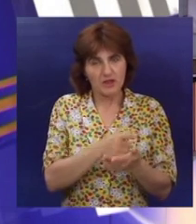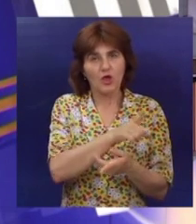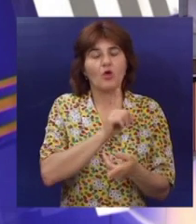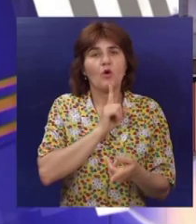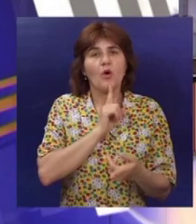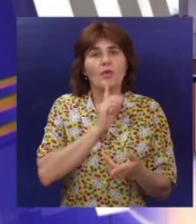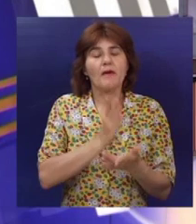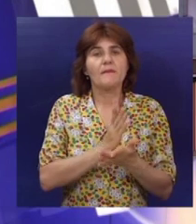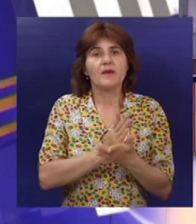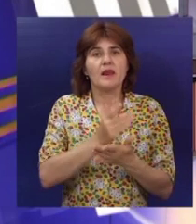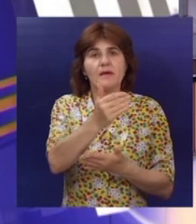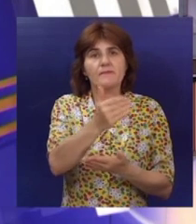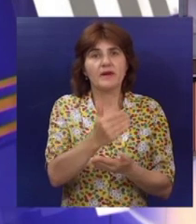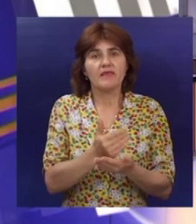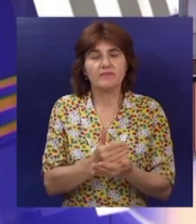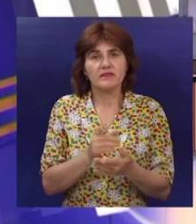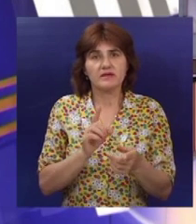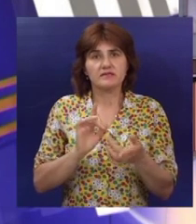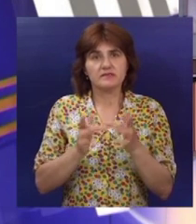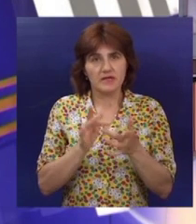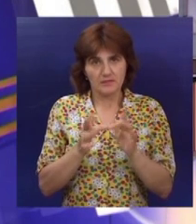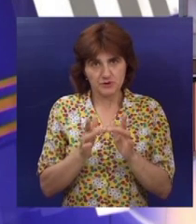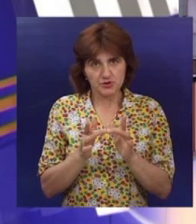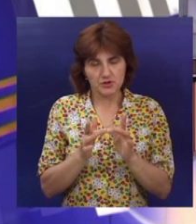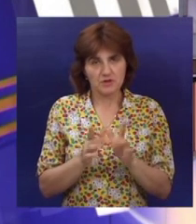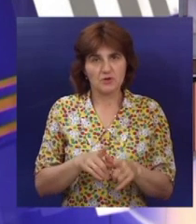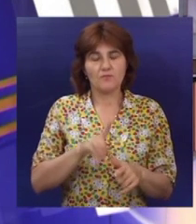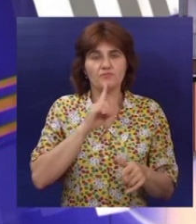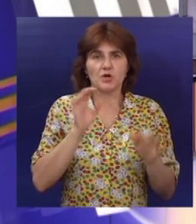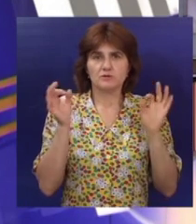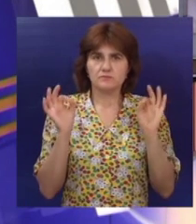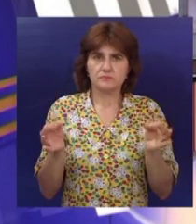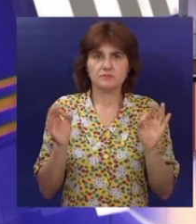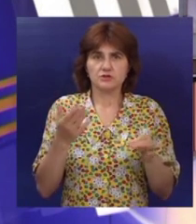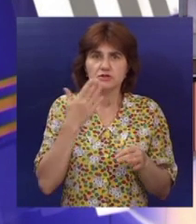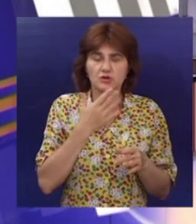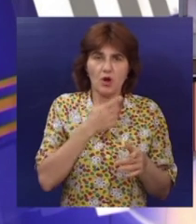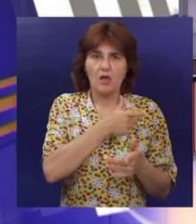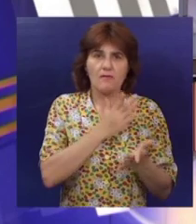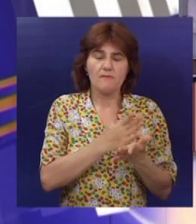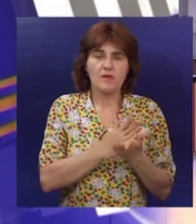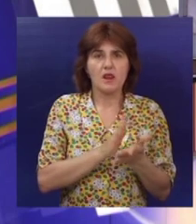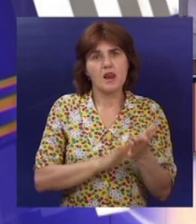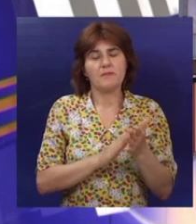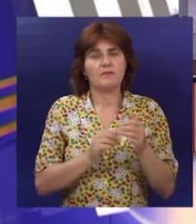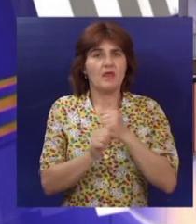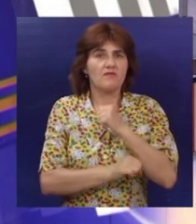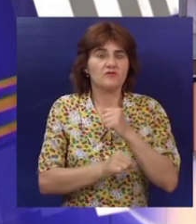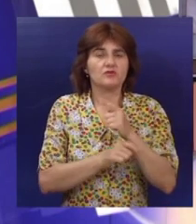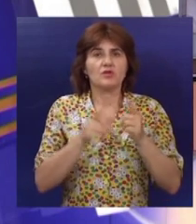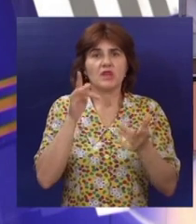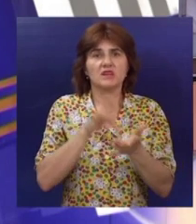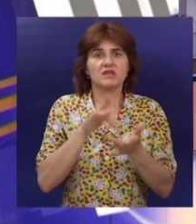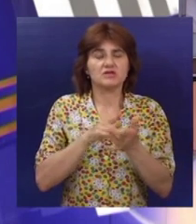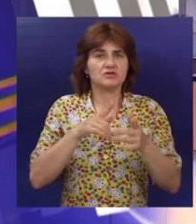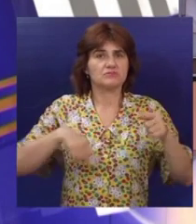koga su ostvarili briljantan plasman, a kandidati koji su u stručnim školama, kod nas je to pre svega srednja ekonomska škola,